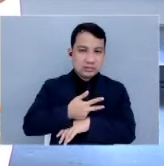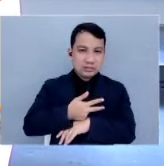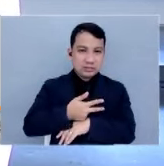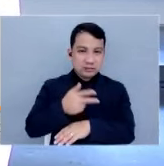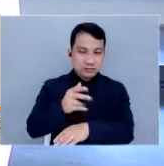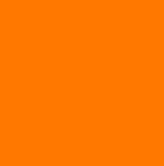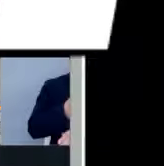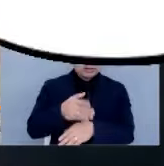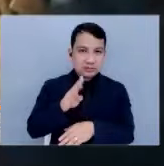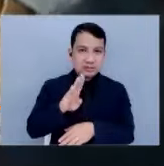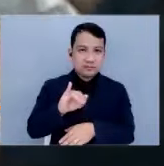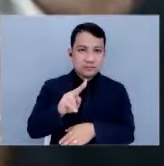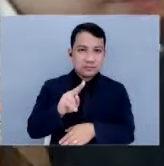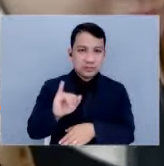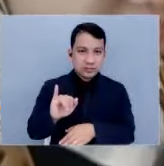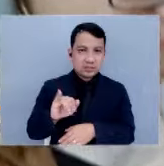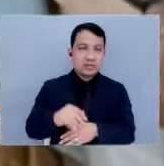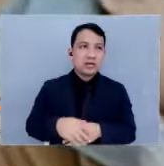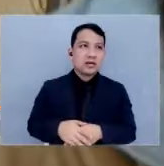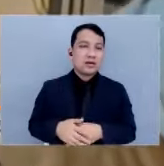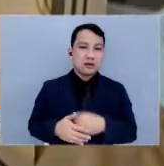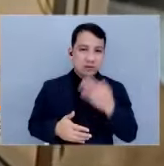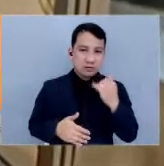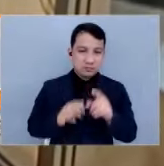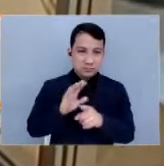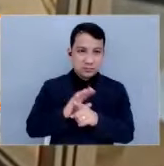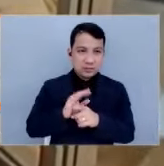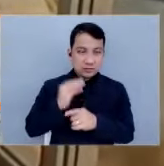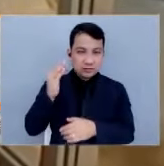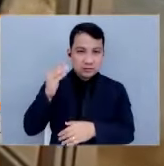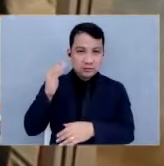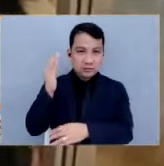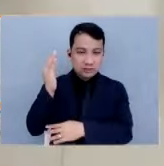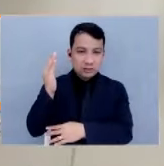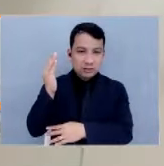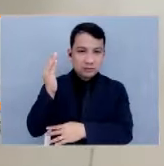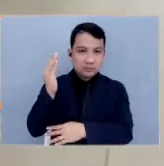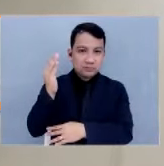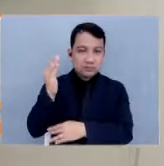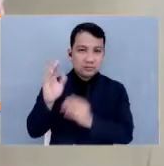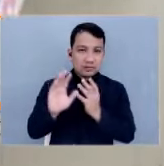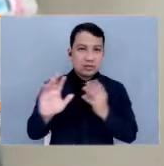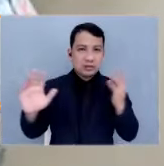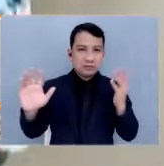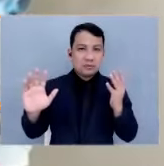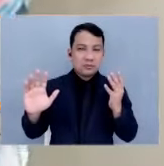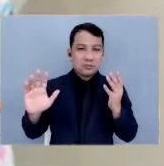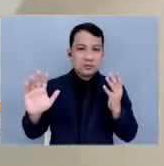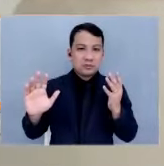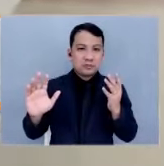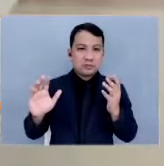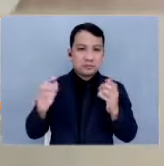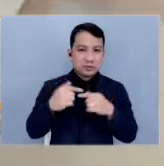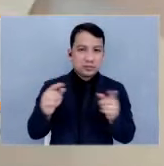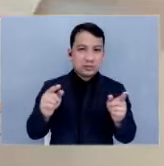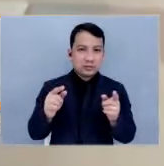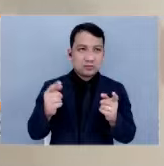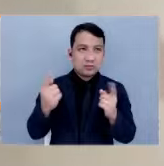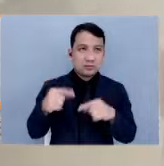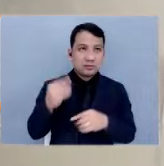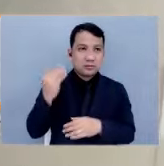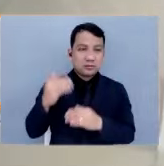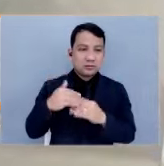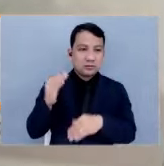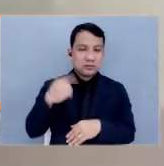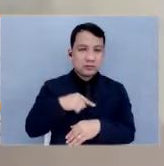BINI. Marami sa BINI fans, tanghali pa lang, nakapuwesto na sa entrada ng venue. Excited ang lahat